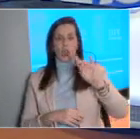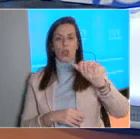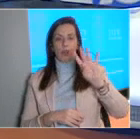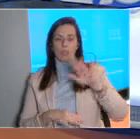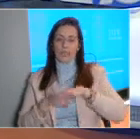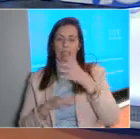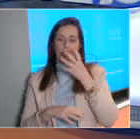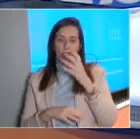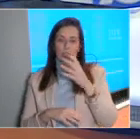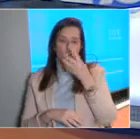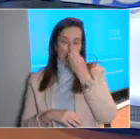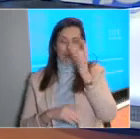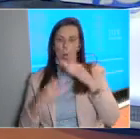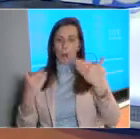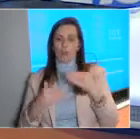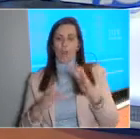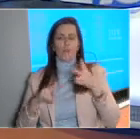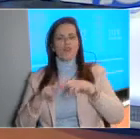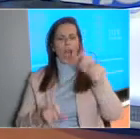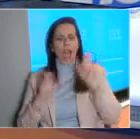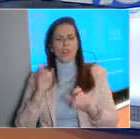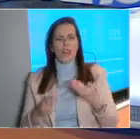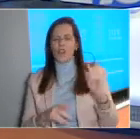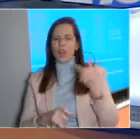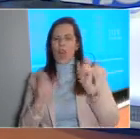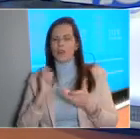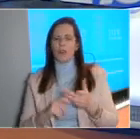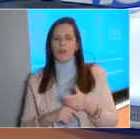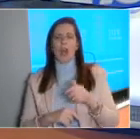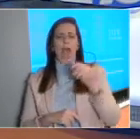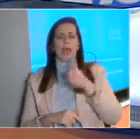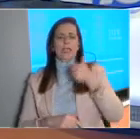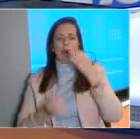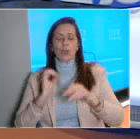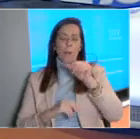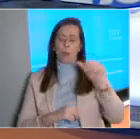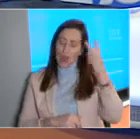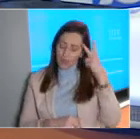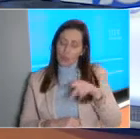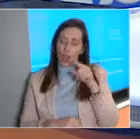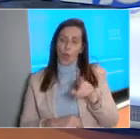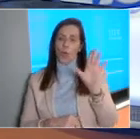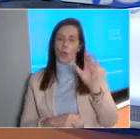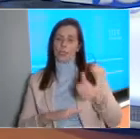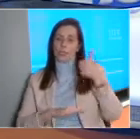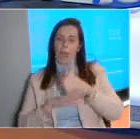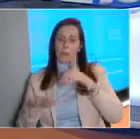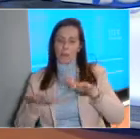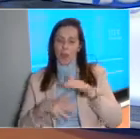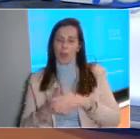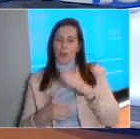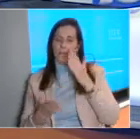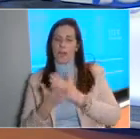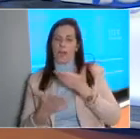קצת לא מודרניים. אבל איפה שאר החבר'ה? תגיד לי, איפה כל החבר'ה? אמיר אוחנה, נגיד, וואלה, אני מבינה, הוא שר בממשלה, הוא